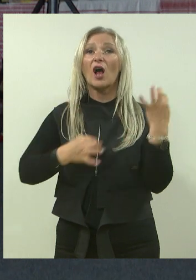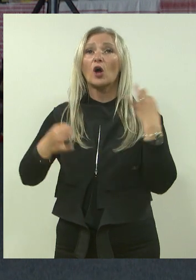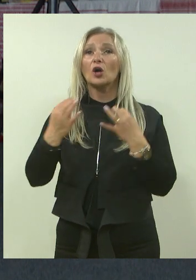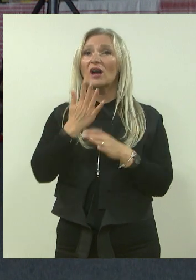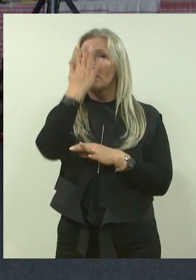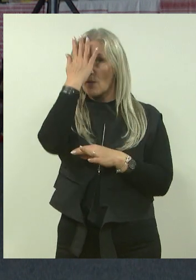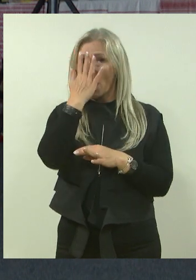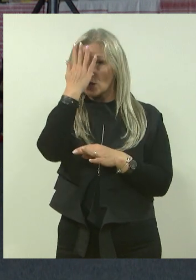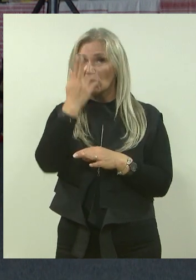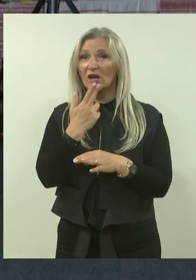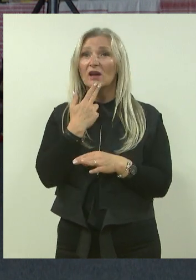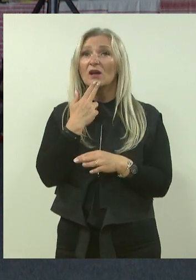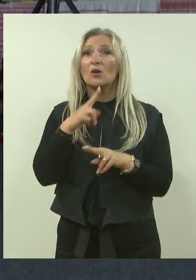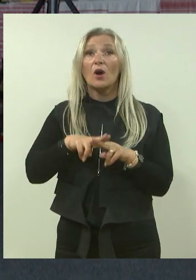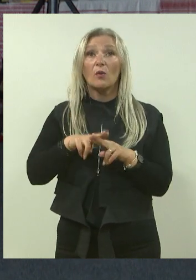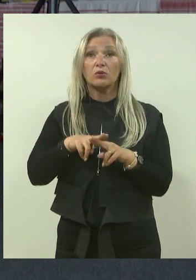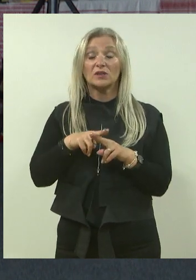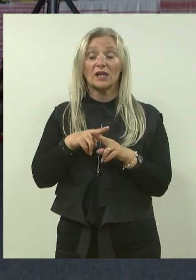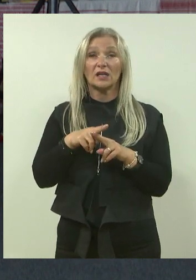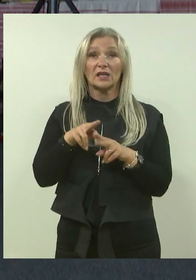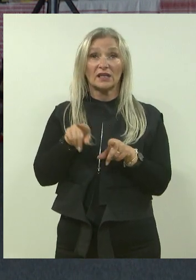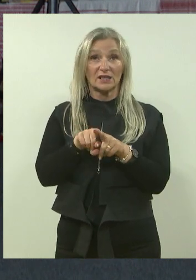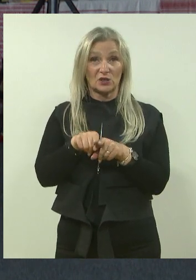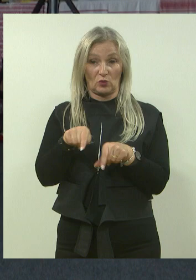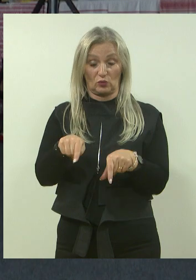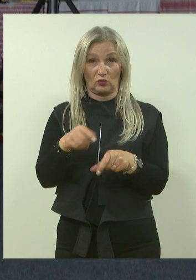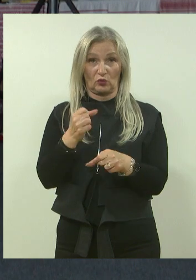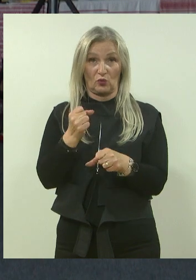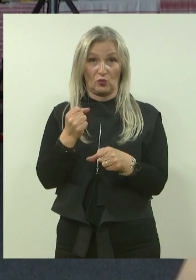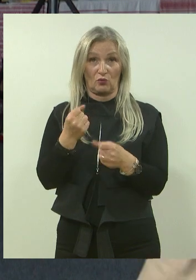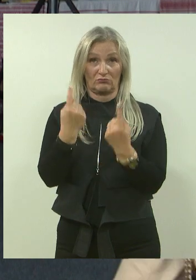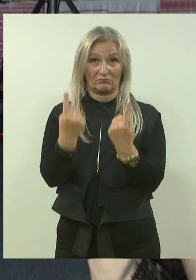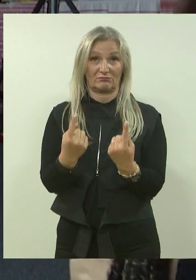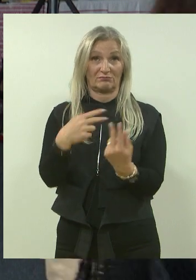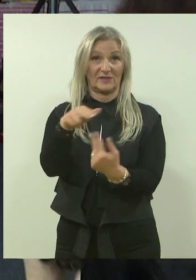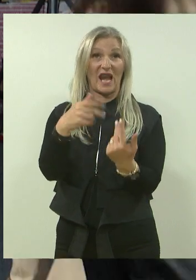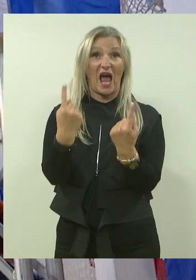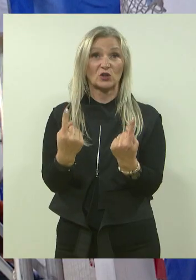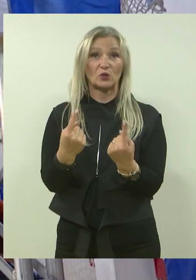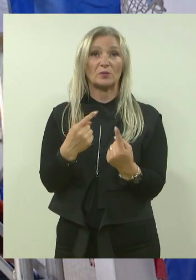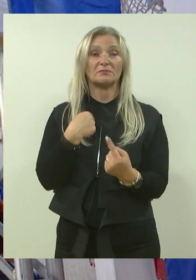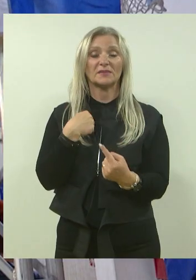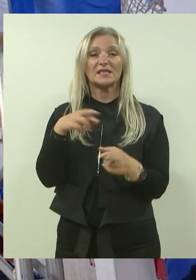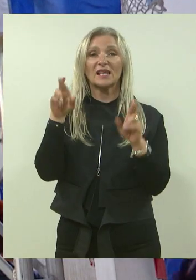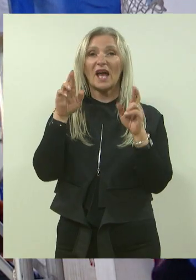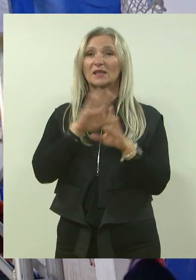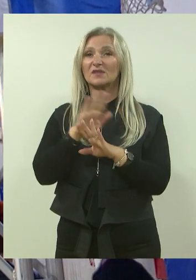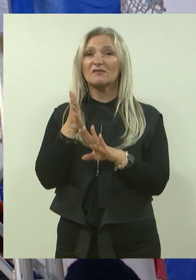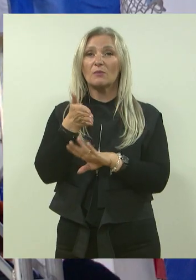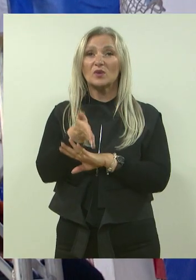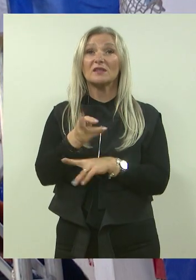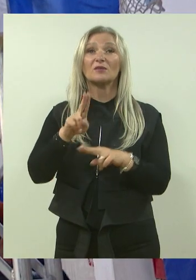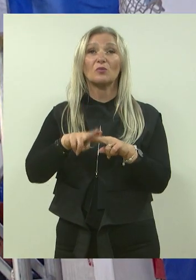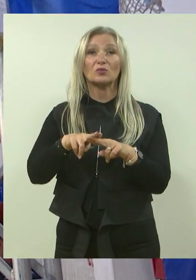poklada koja će se premjerno izvesti, tako da vjerujem da će svi naši posjetitelji večeras biti zadovoljni. Predsjednik Koren ukratko je